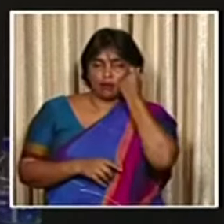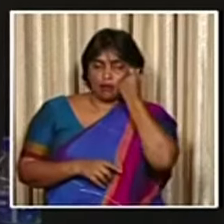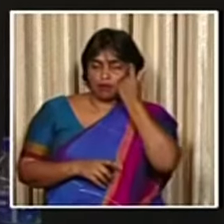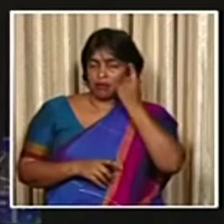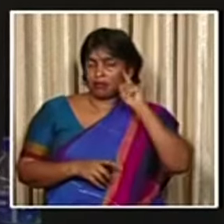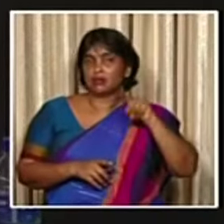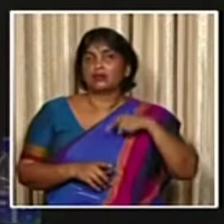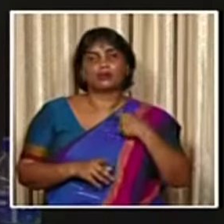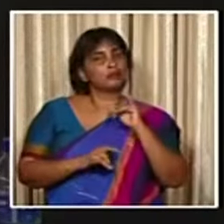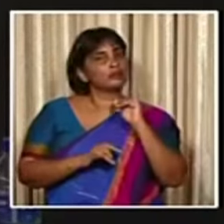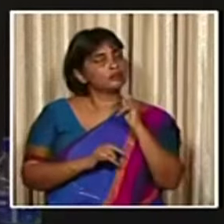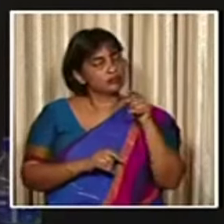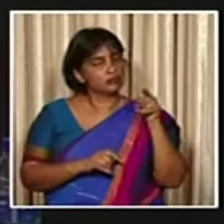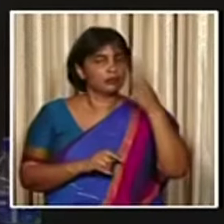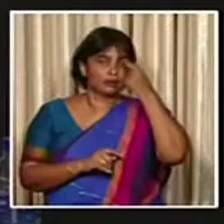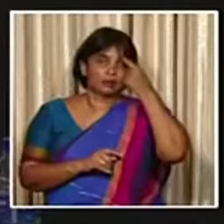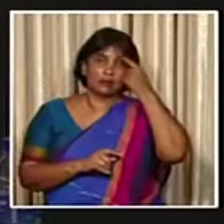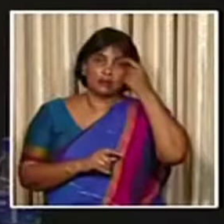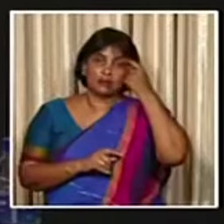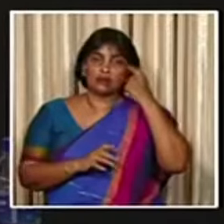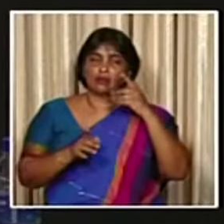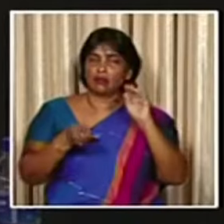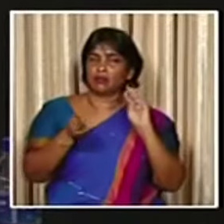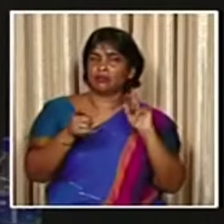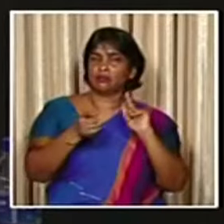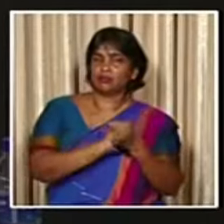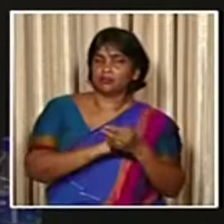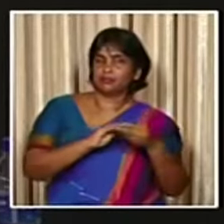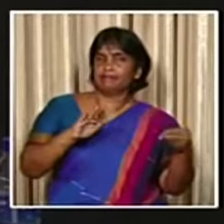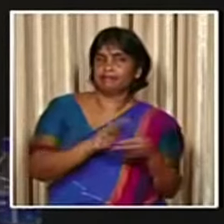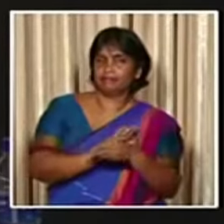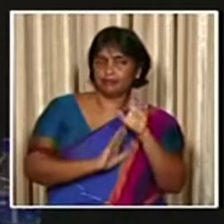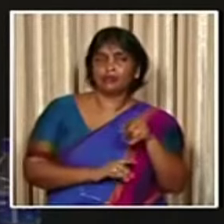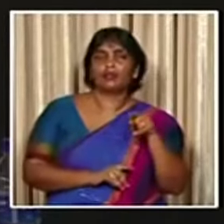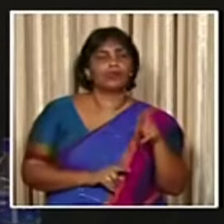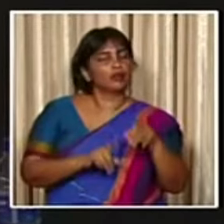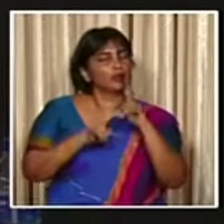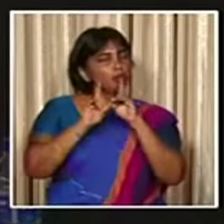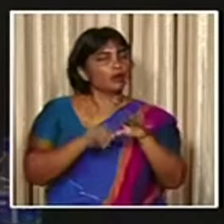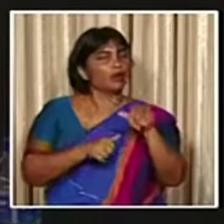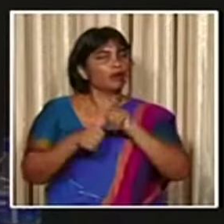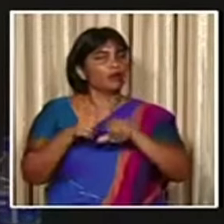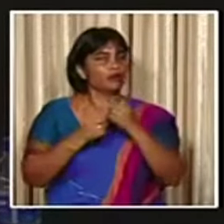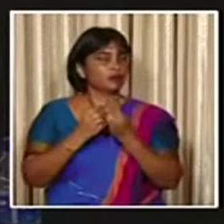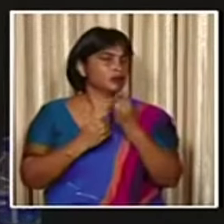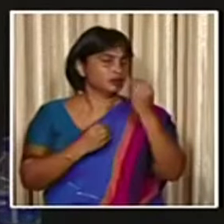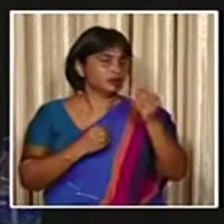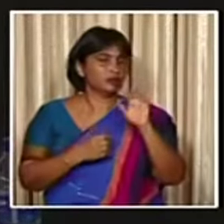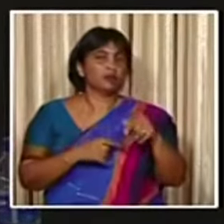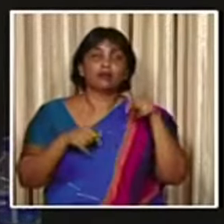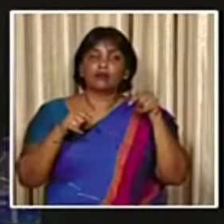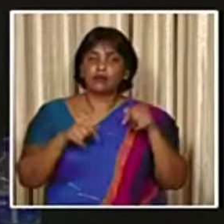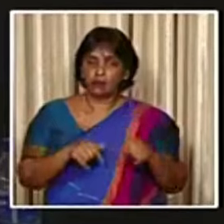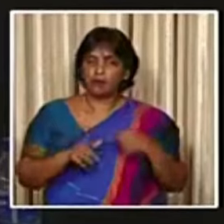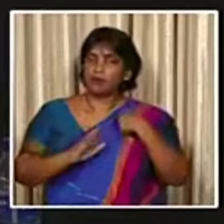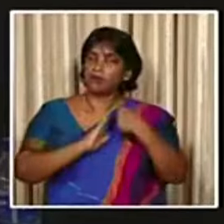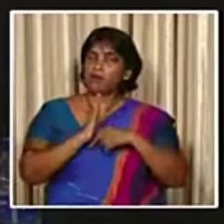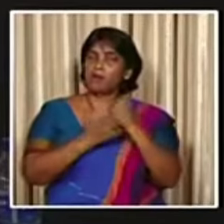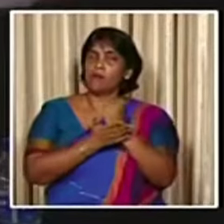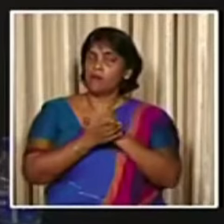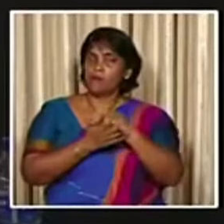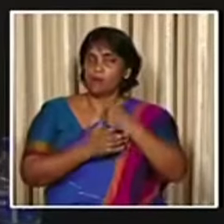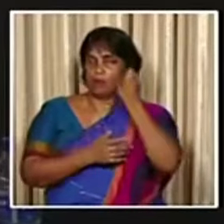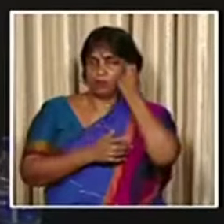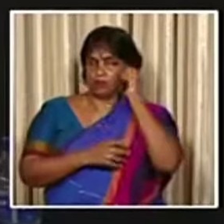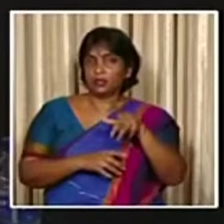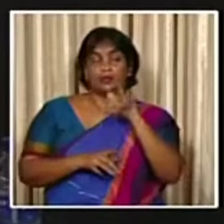චේතනාන්විතව යම් කිසි අතයට ගනු දෙනුවක් මත මෙන්න මේ ආයතනකට දීලා කියන එක අද රටේ සමාජයේ